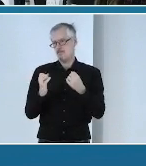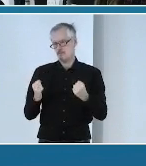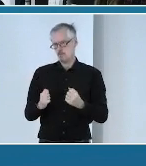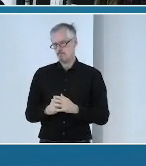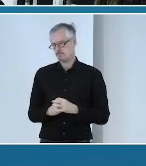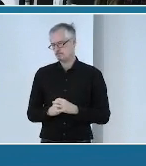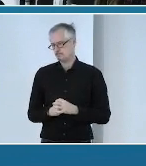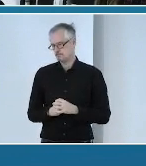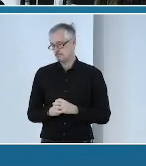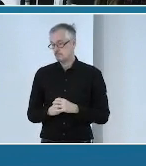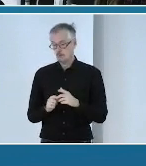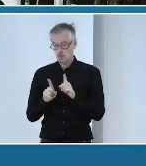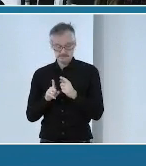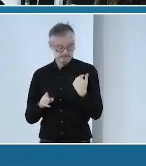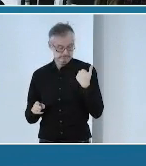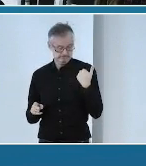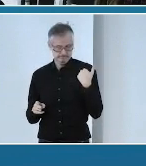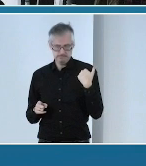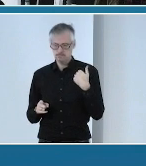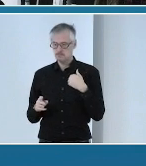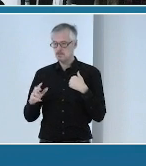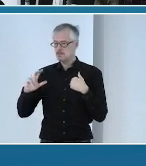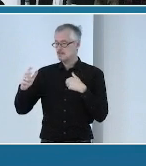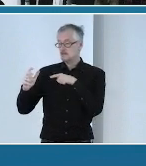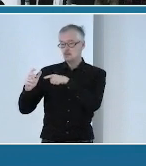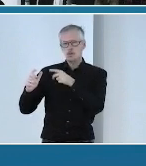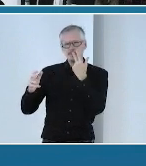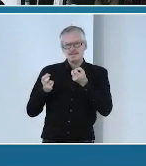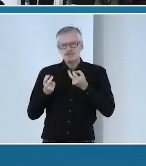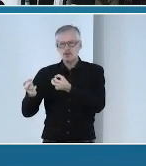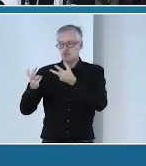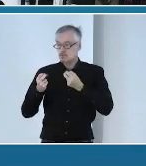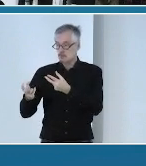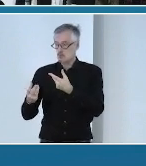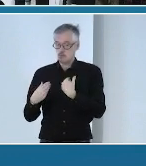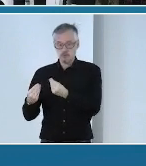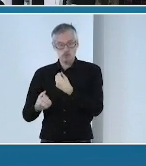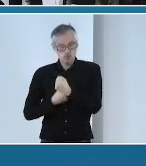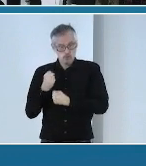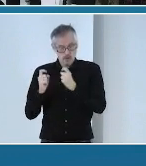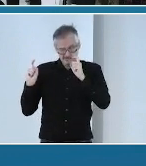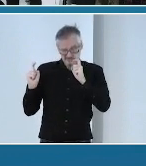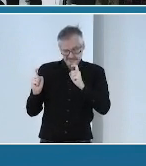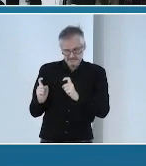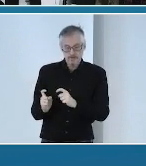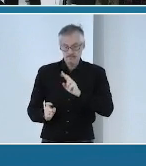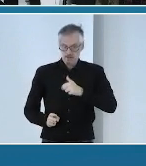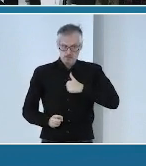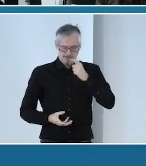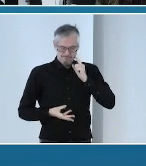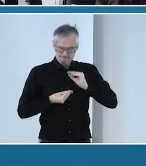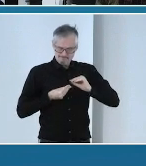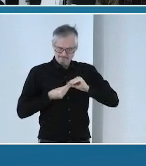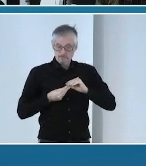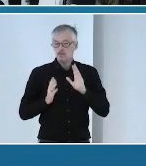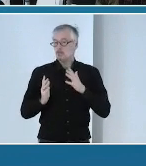on vient de voir justement que la stimulation vestibulaire pourrait soulager la douleur. Et moi, je me suis demandé, mais